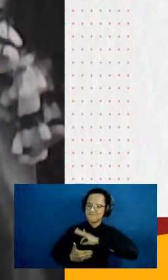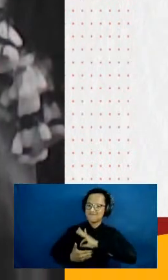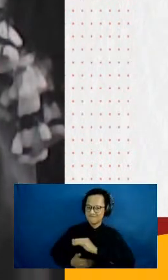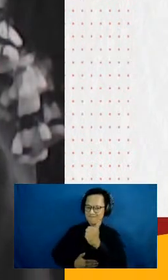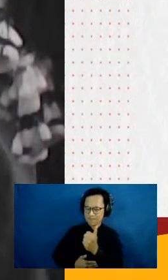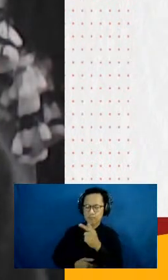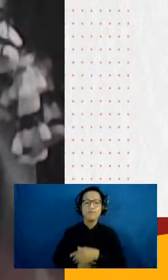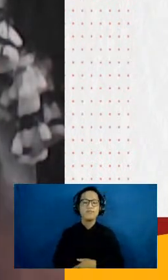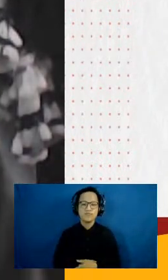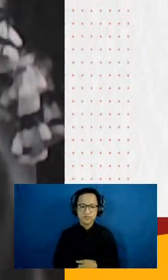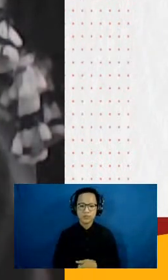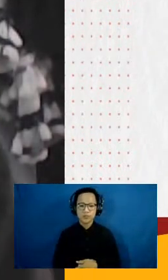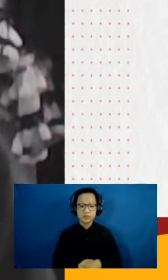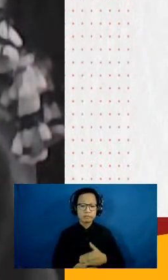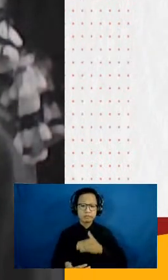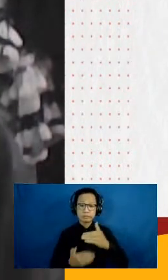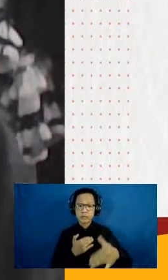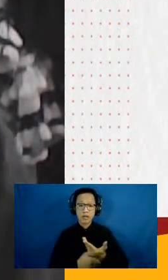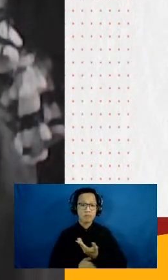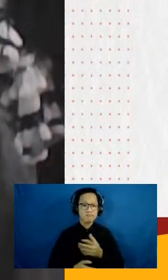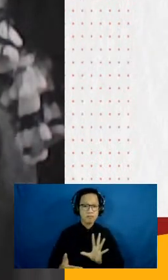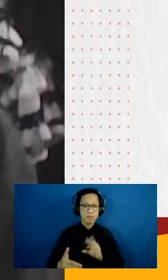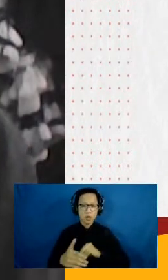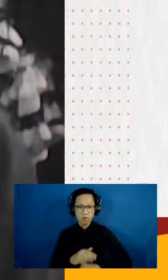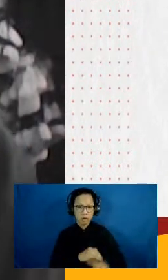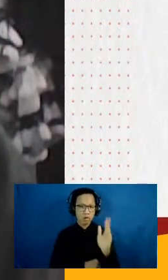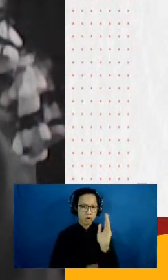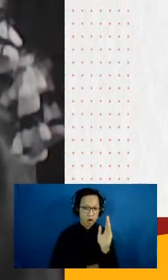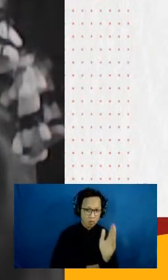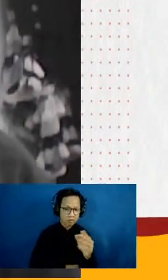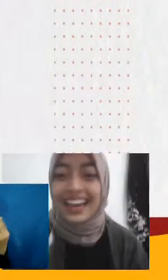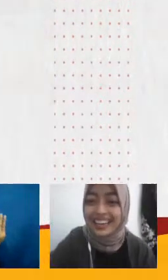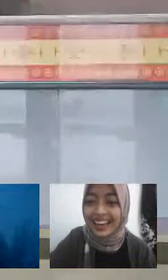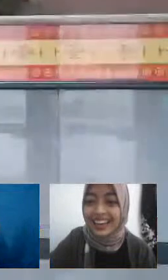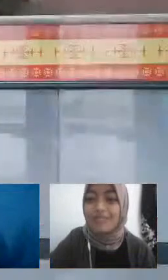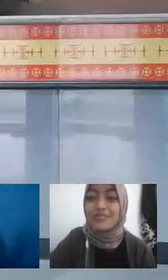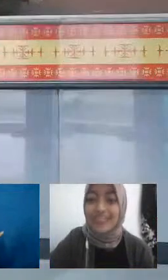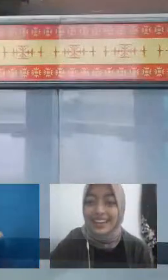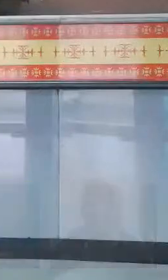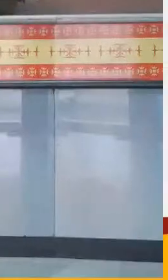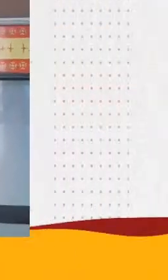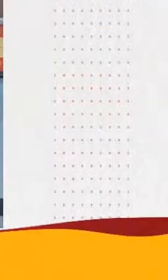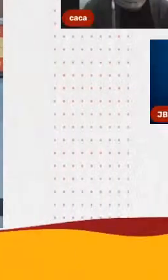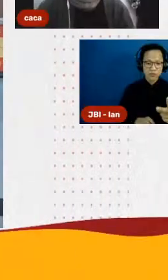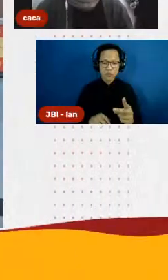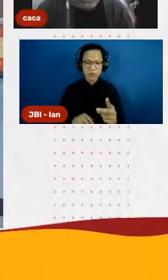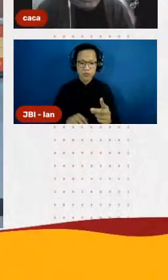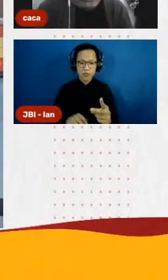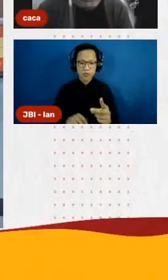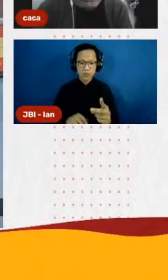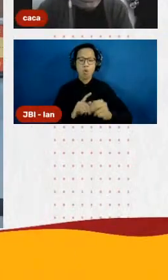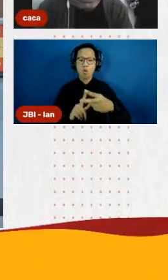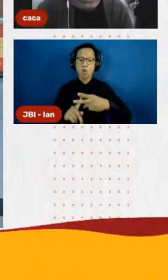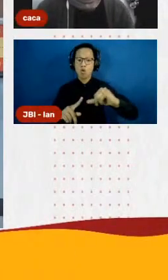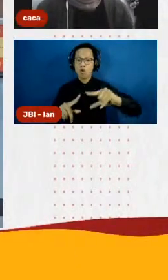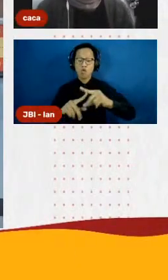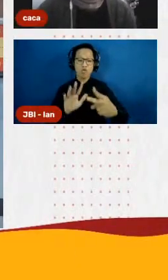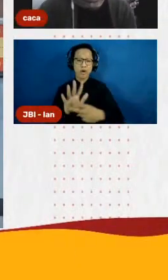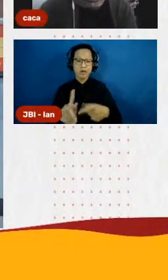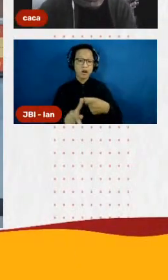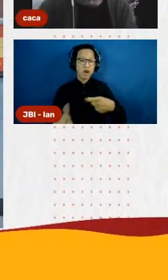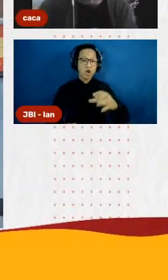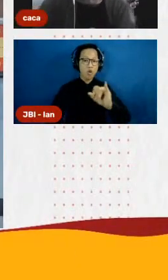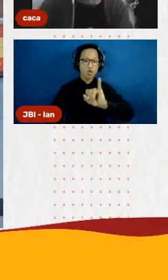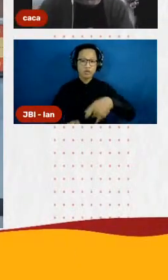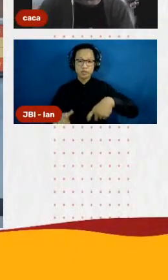selanjutnya saya mau coba masuk lagi untuk narasumber kita yang ketiga nih. Ada Kak Novian dari Otoritas Jasa Keuangan.